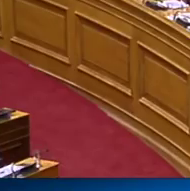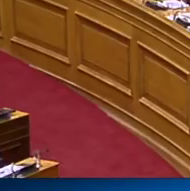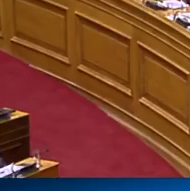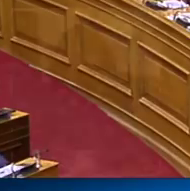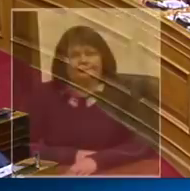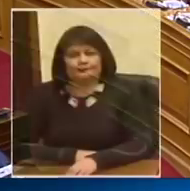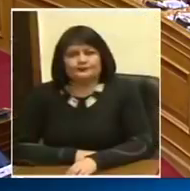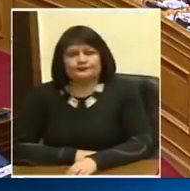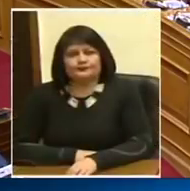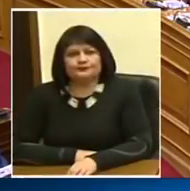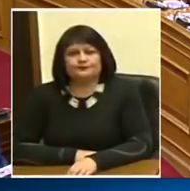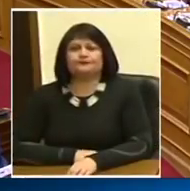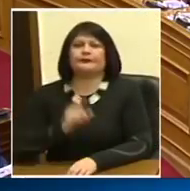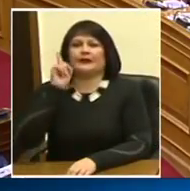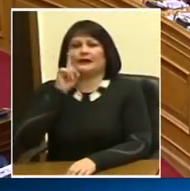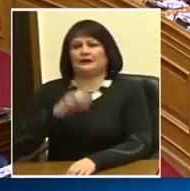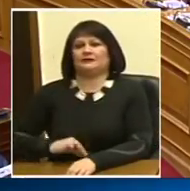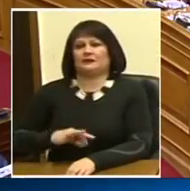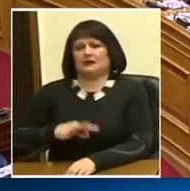Κύριοι συνάδελφοι,